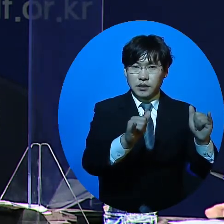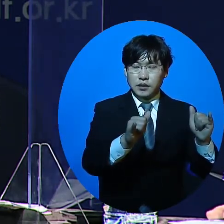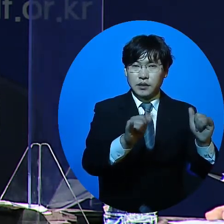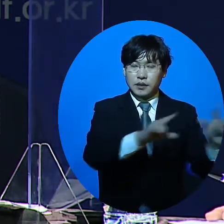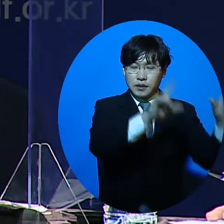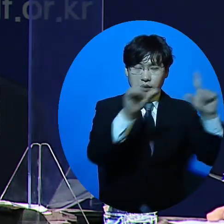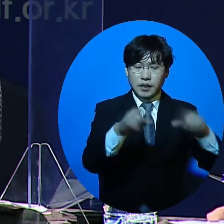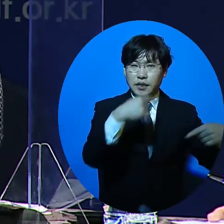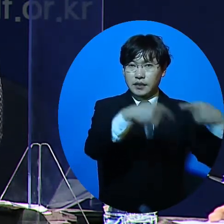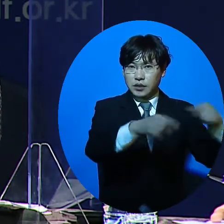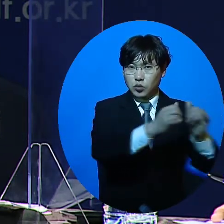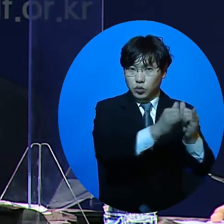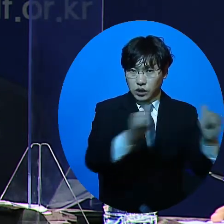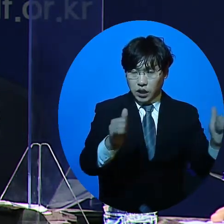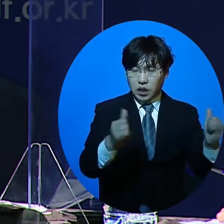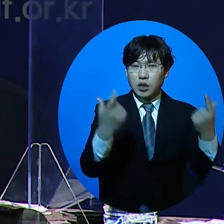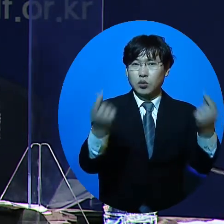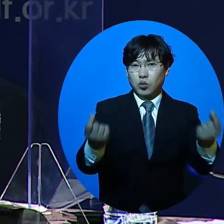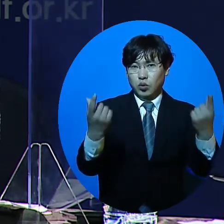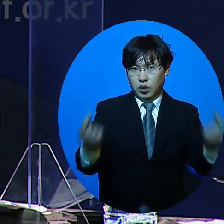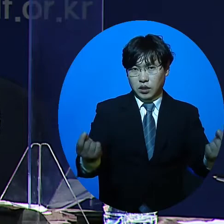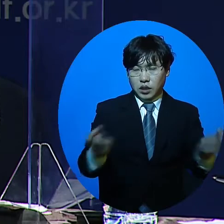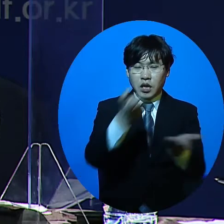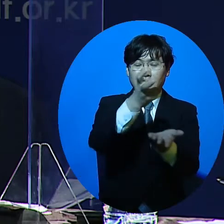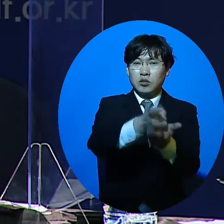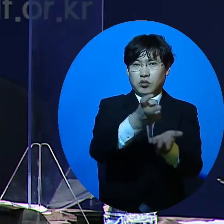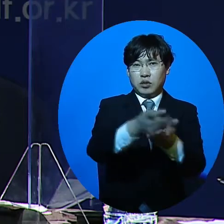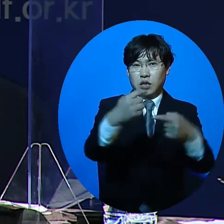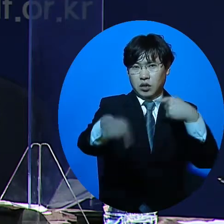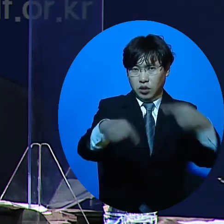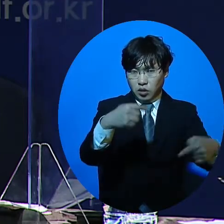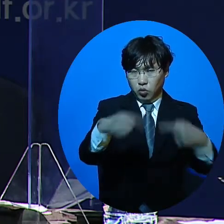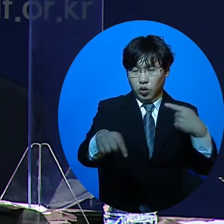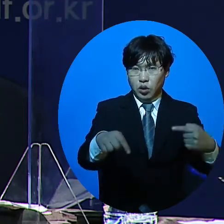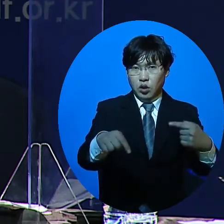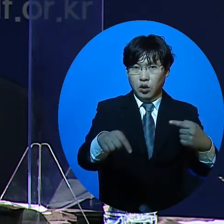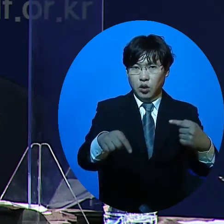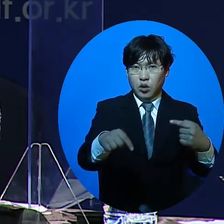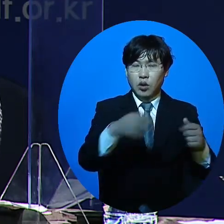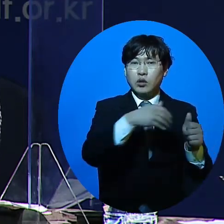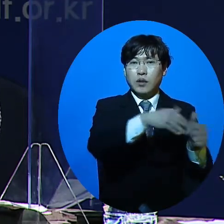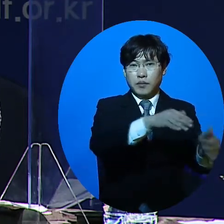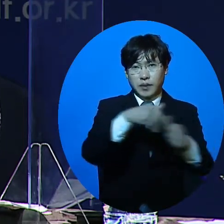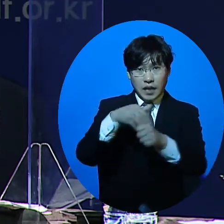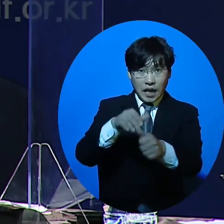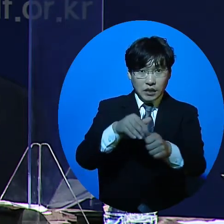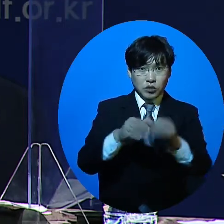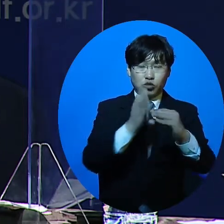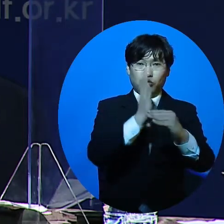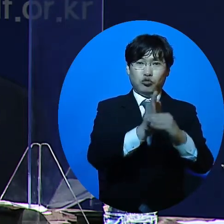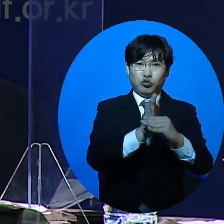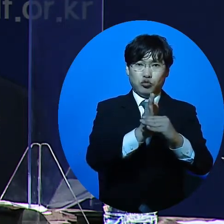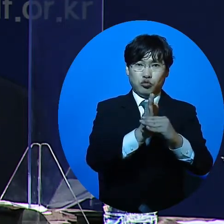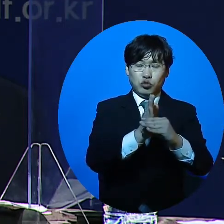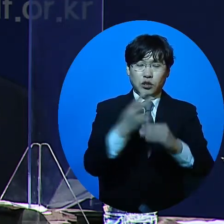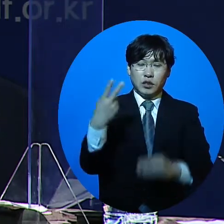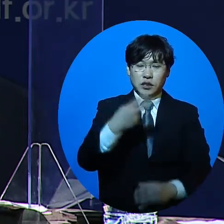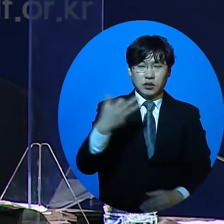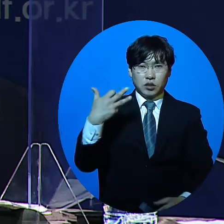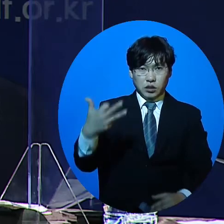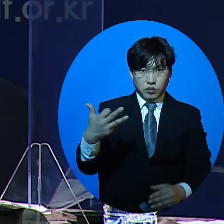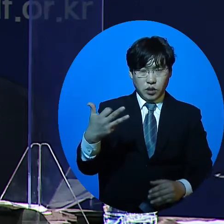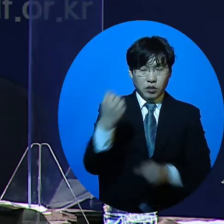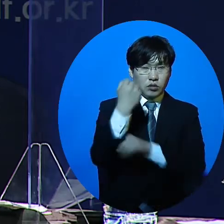지도자와 마찬가지로 정책 사업의 일환으로 배치되어 있는 사업입니다.